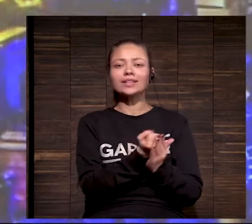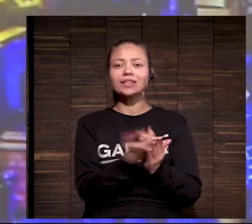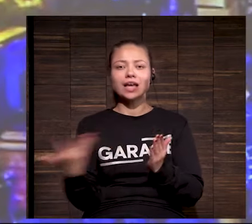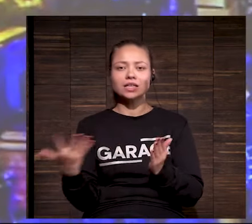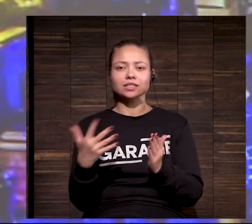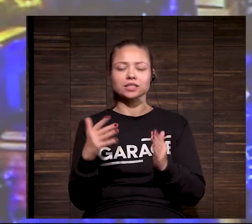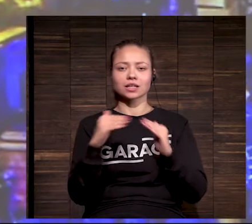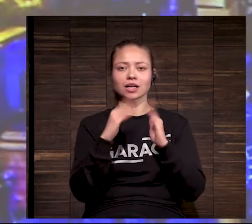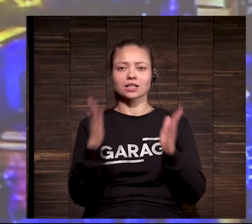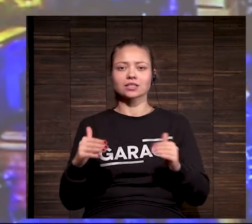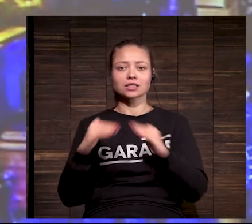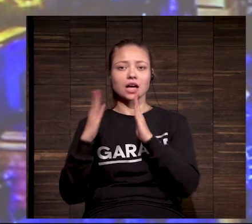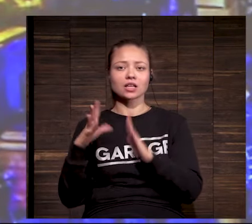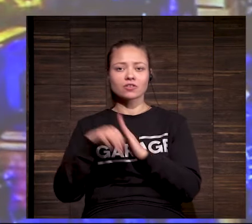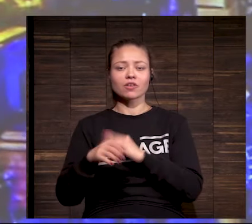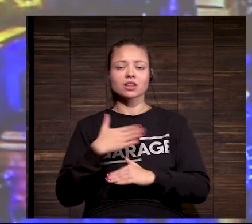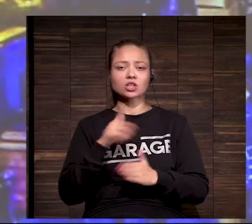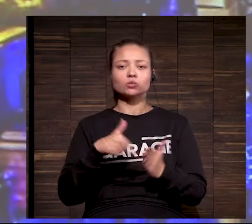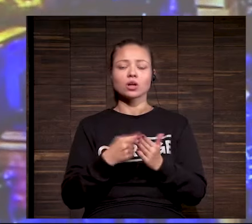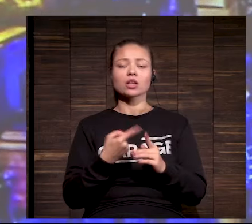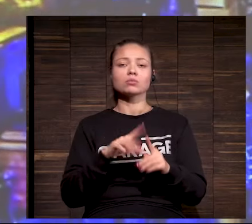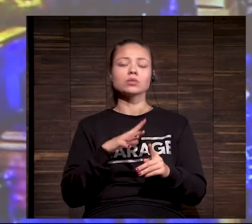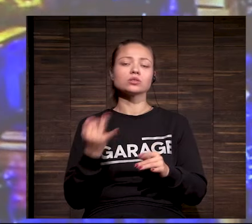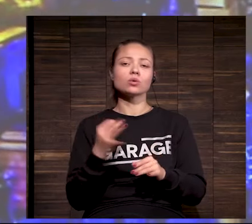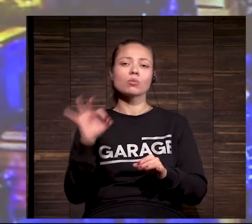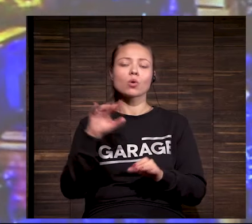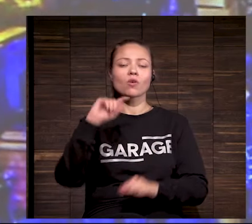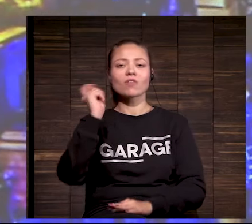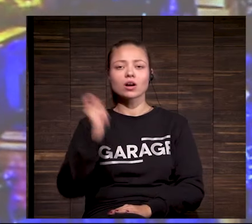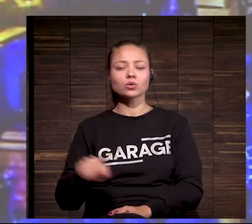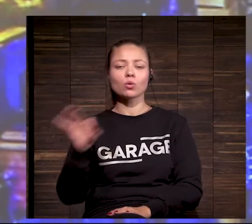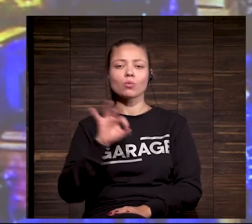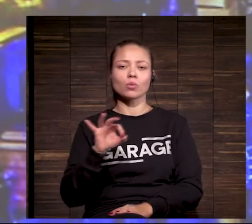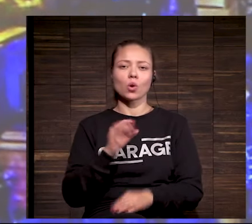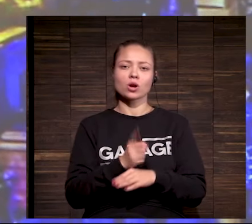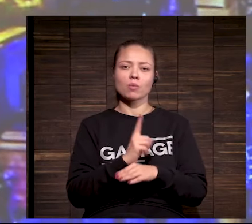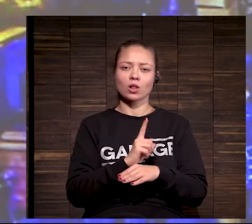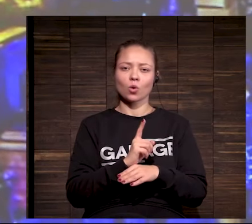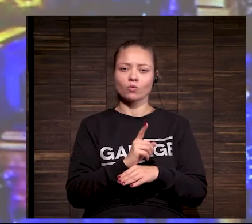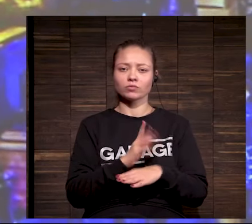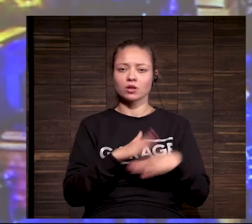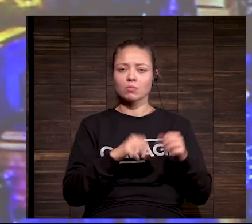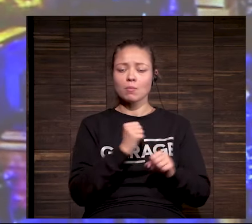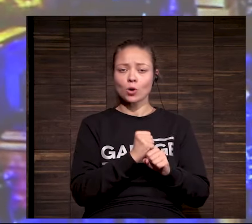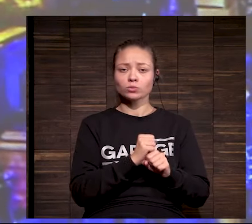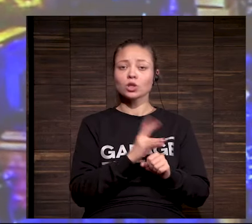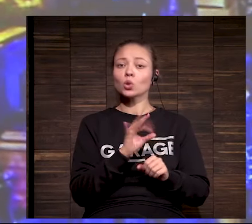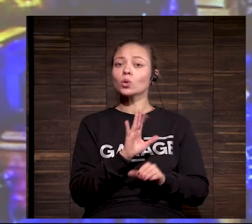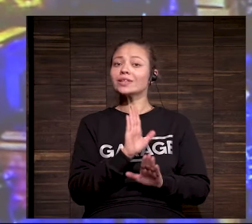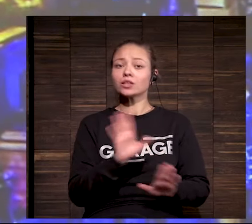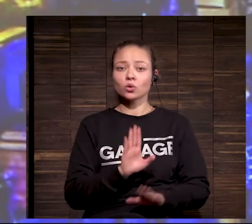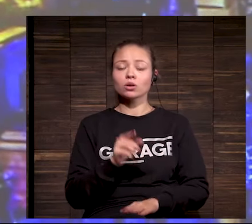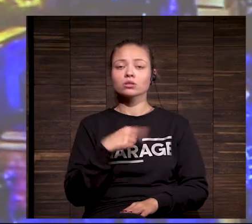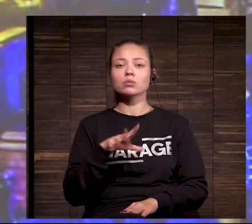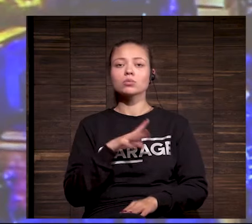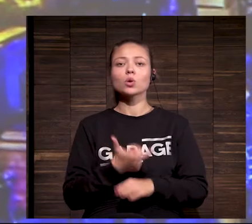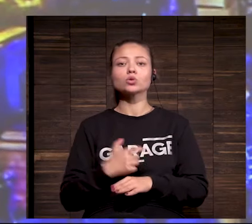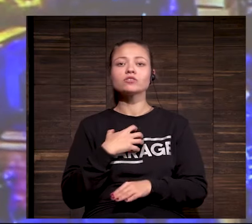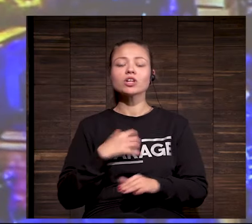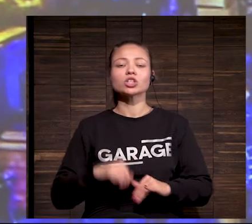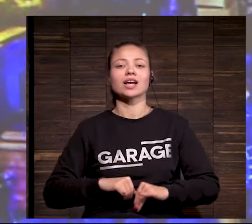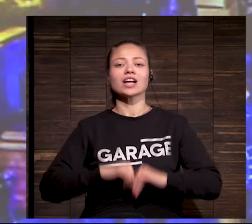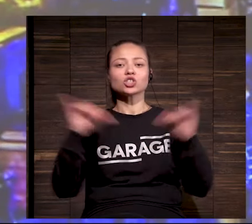зданий нашем городе это были истории да и про войну и про рыболовный промысел оружие но не только нам было очень важно расширить